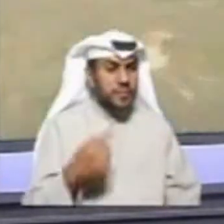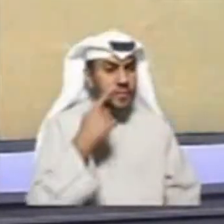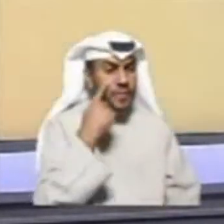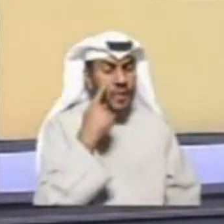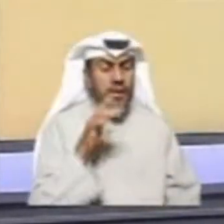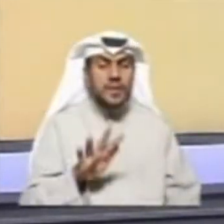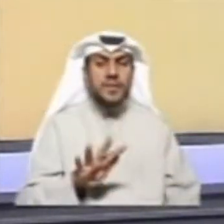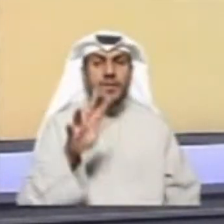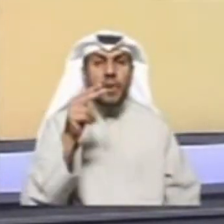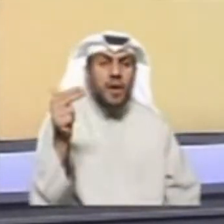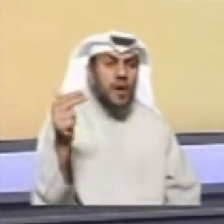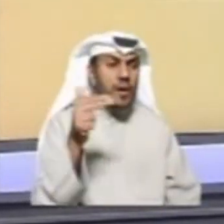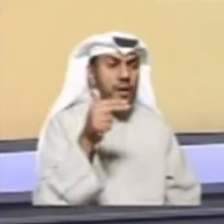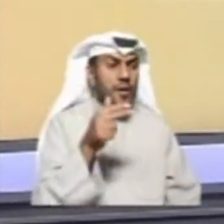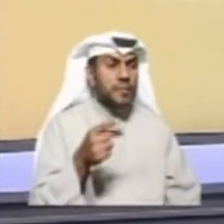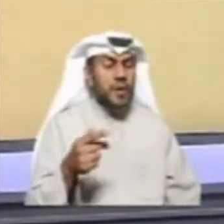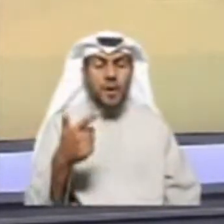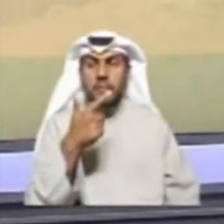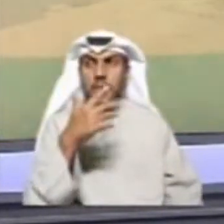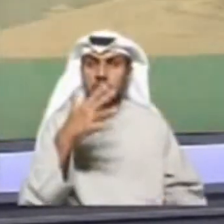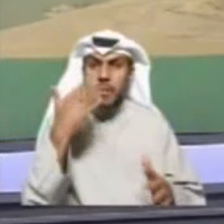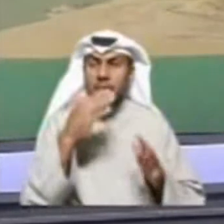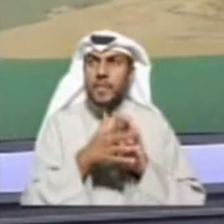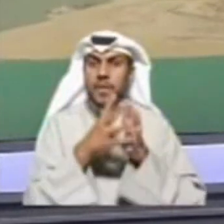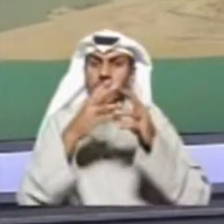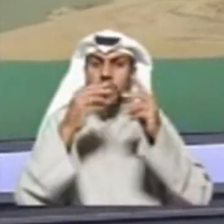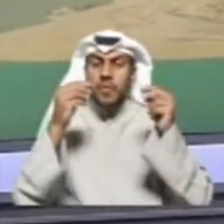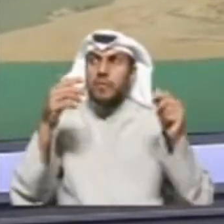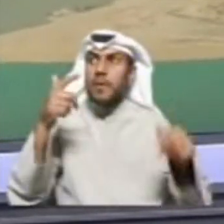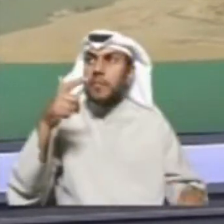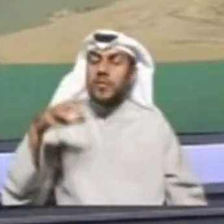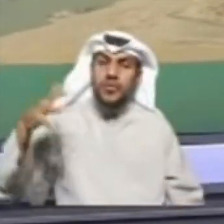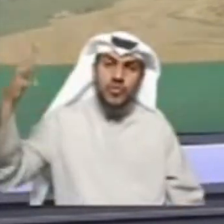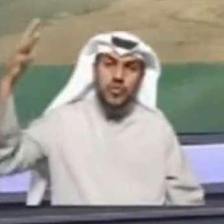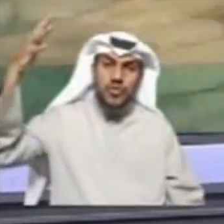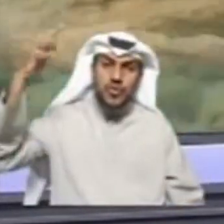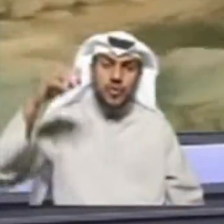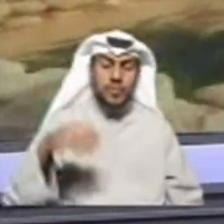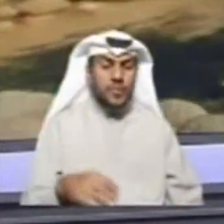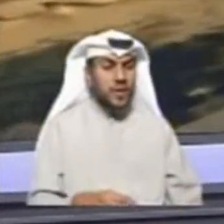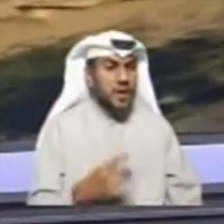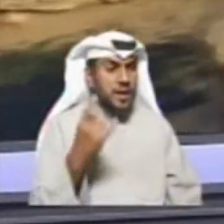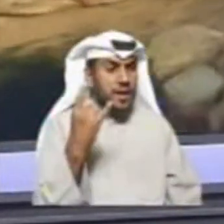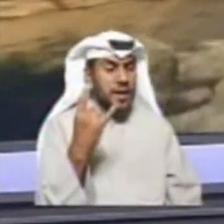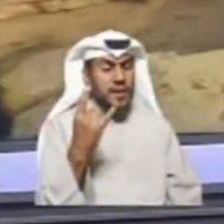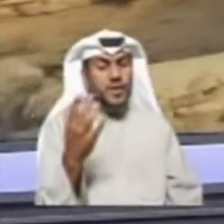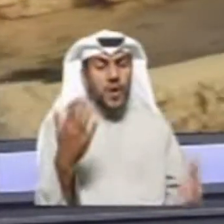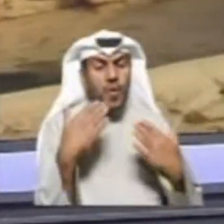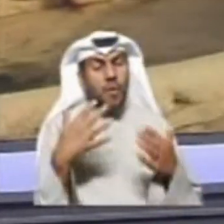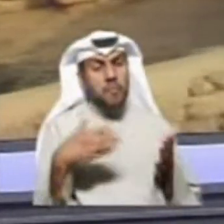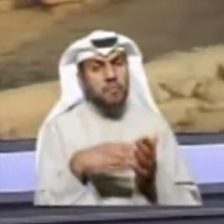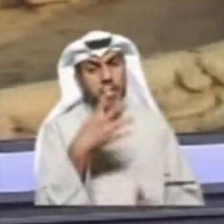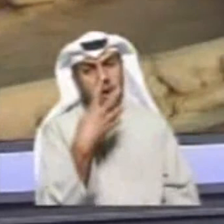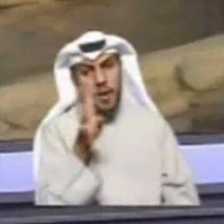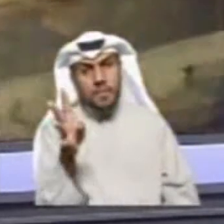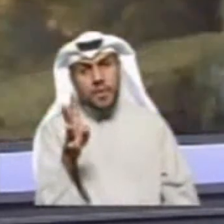الشمالية الغربية وكذلك سماء صافية بشكل عام، قد تراوح سرعة الرياح ما بين 10 إلى 35، قد تصل إلى 40 كيلومتر